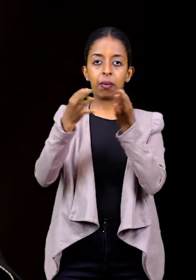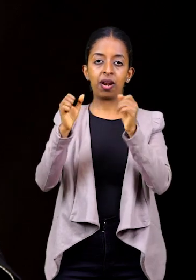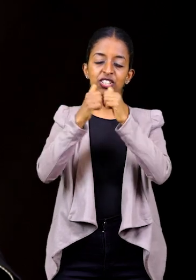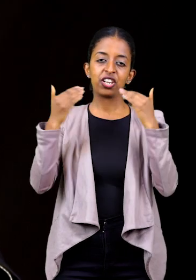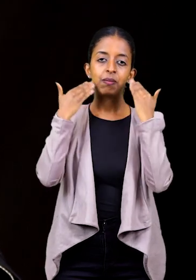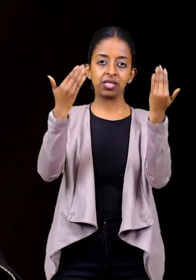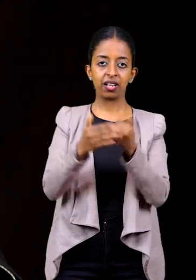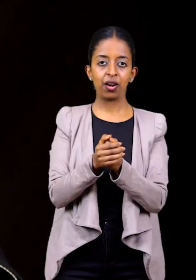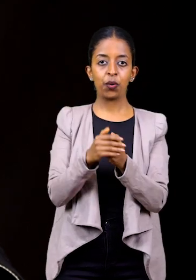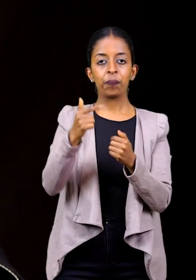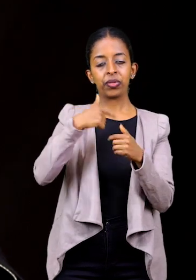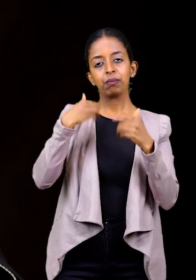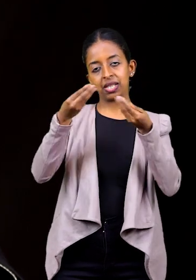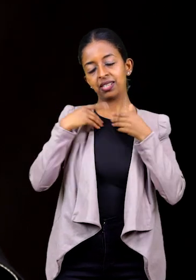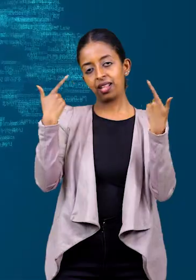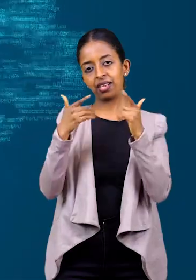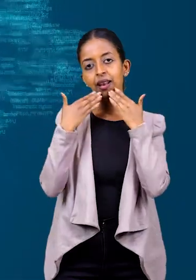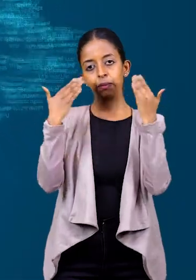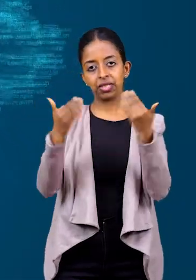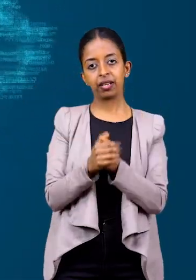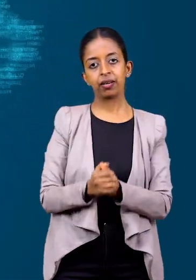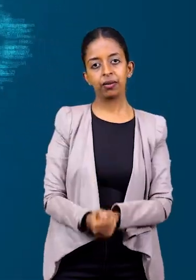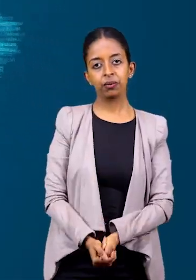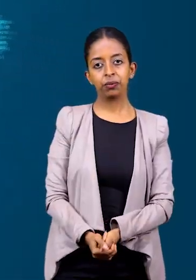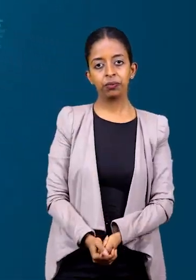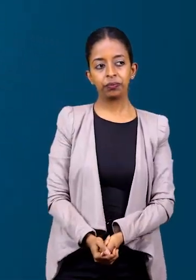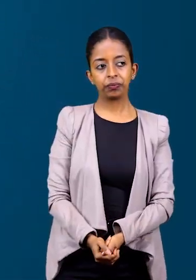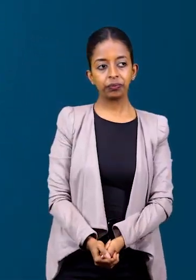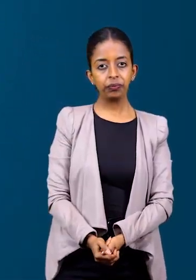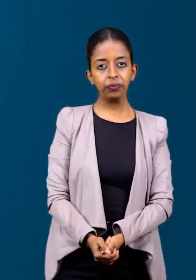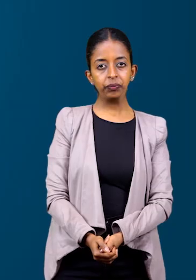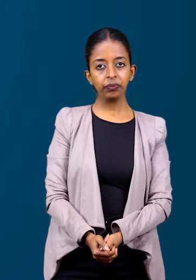Anis carraa waan naaf kennitaniif horaa bulaan jedha.